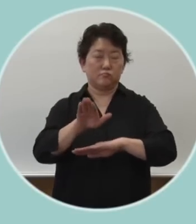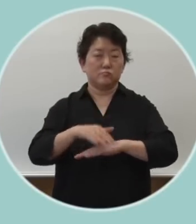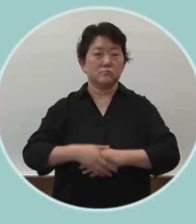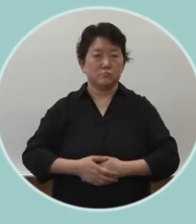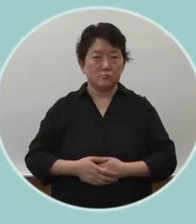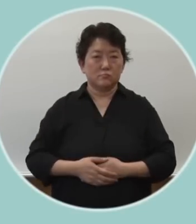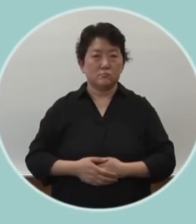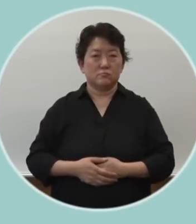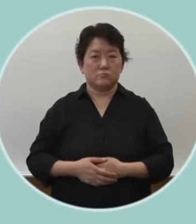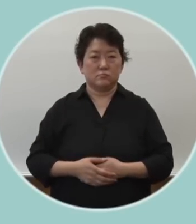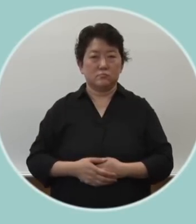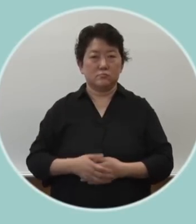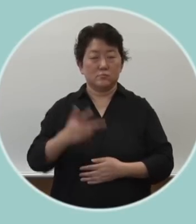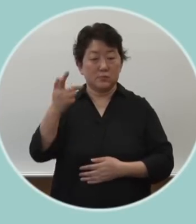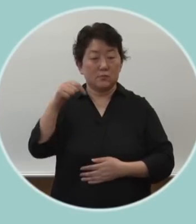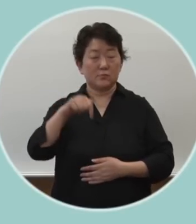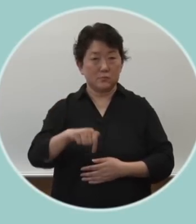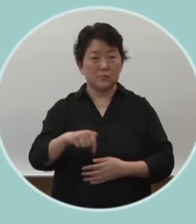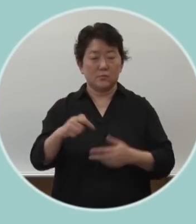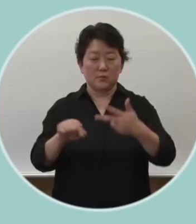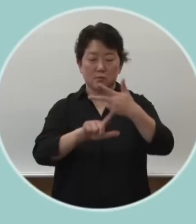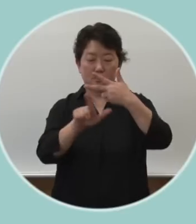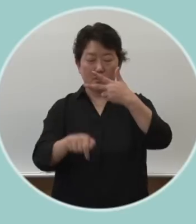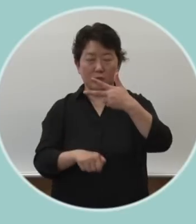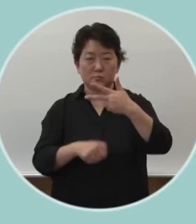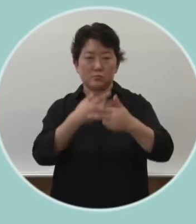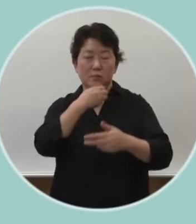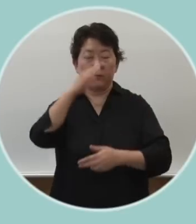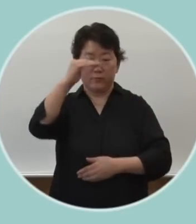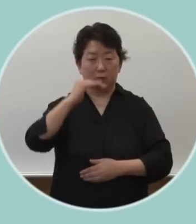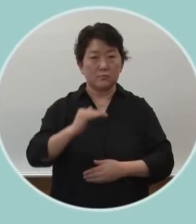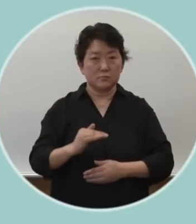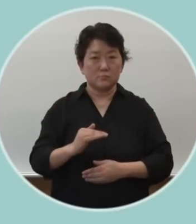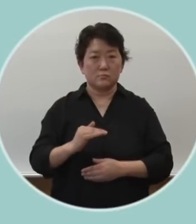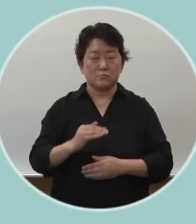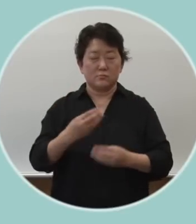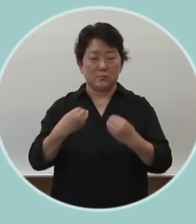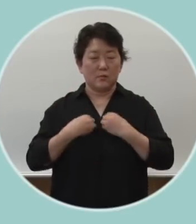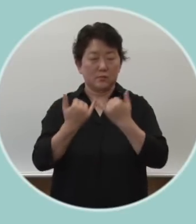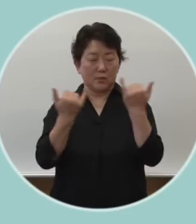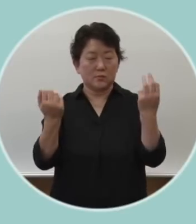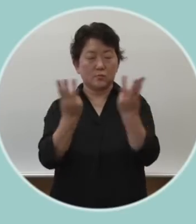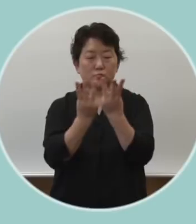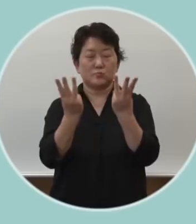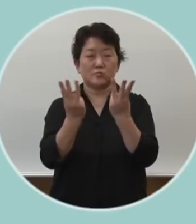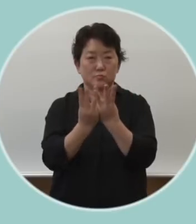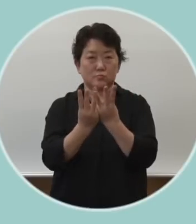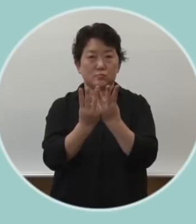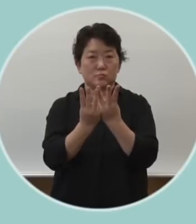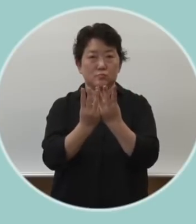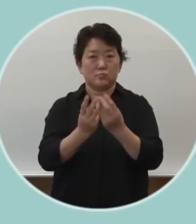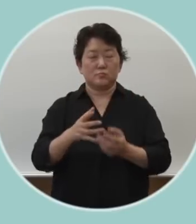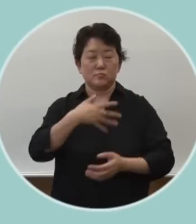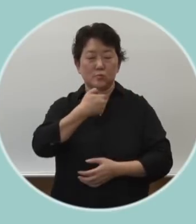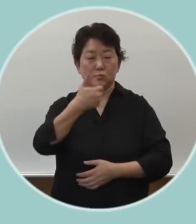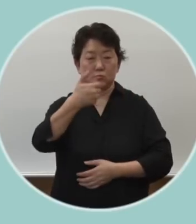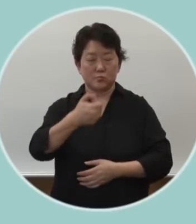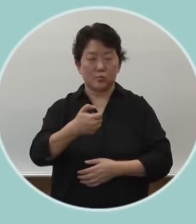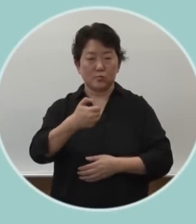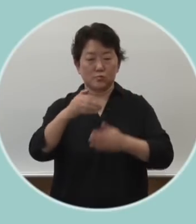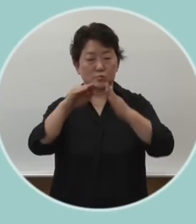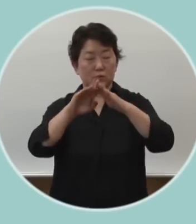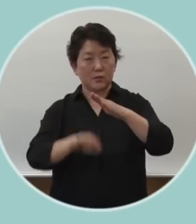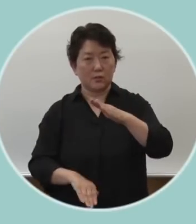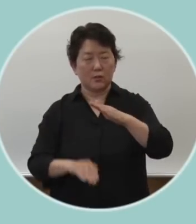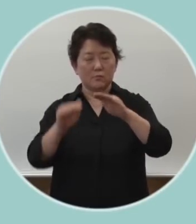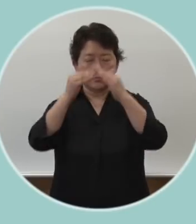。本市の7月の年代別感染者数は、50歳未満の